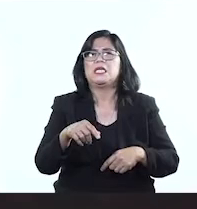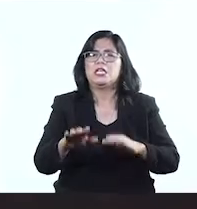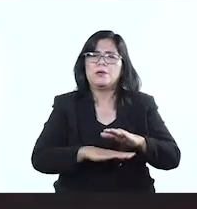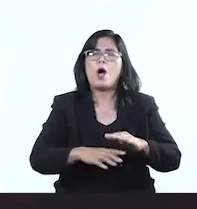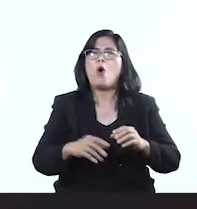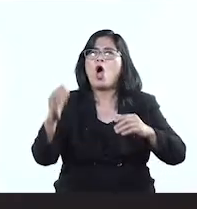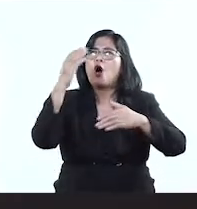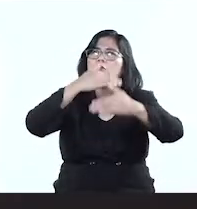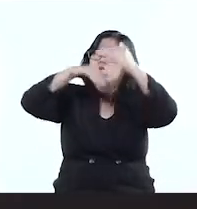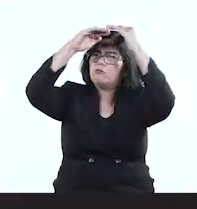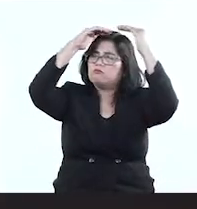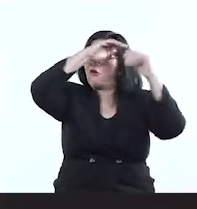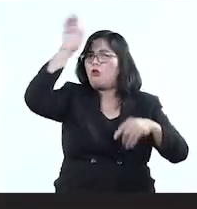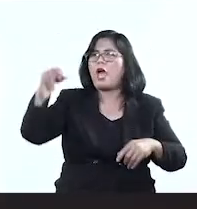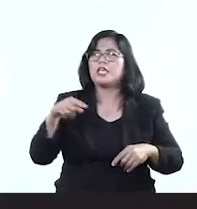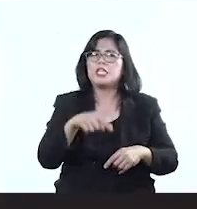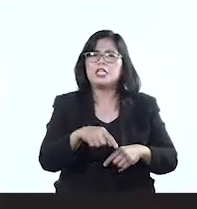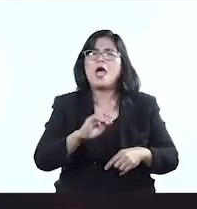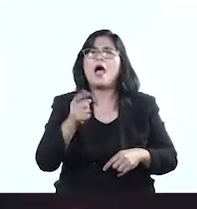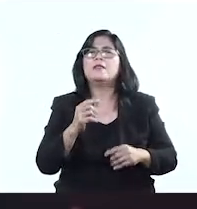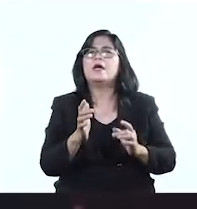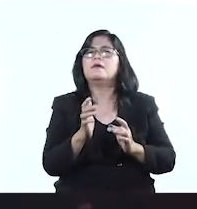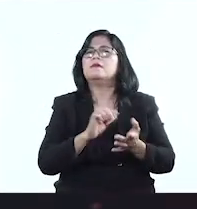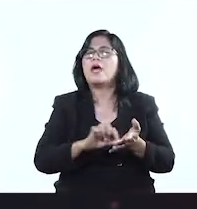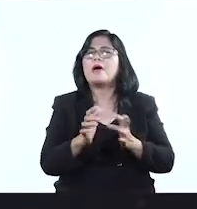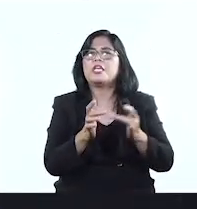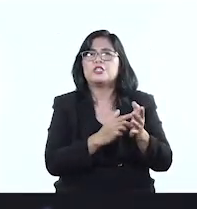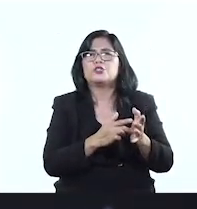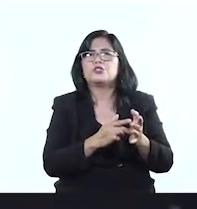nama lainnya oleh melihat selamat kecuali didalam nama Yesus Ameng